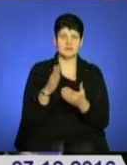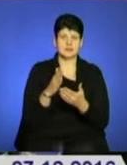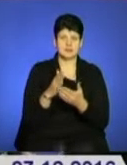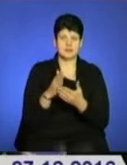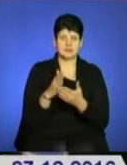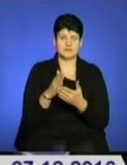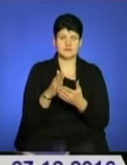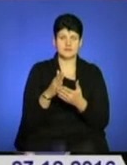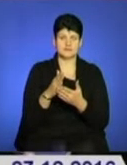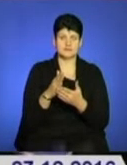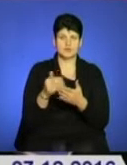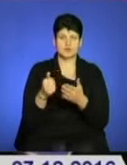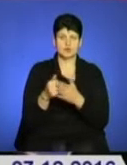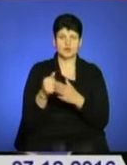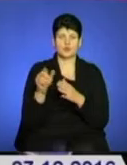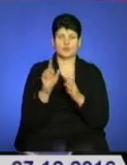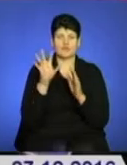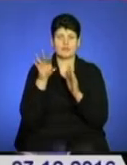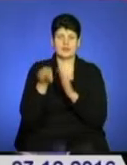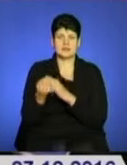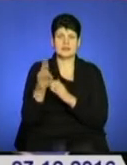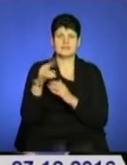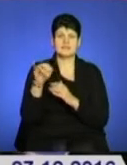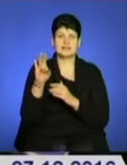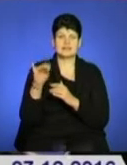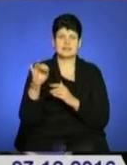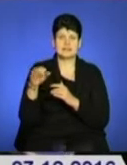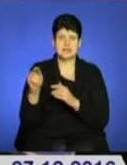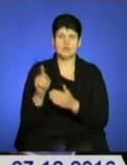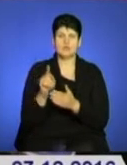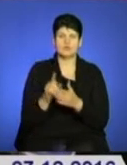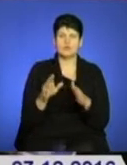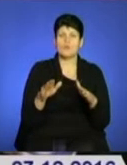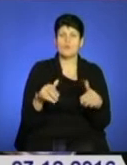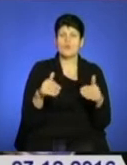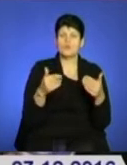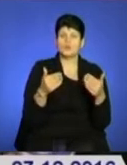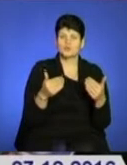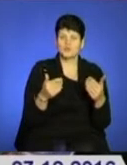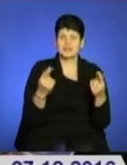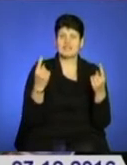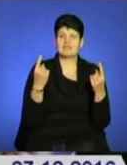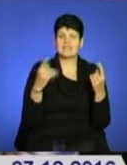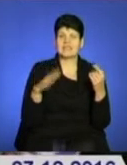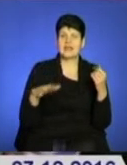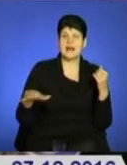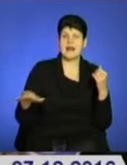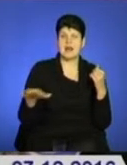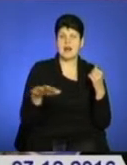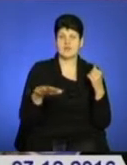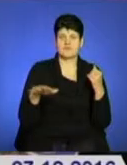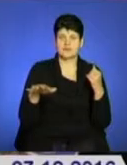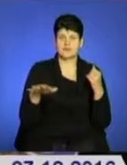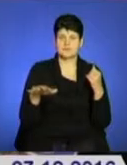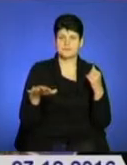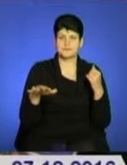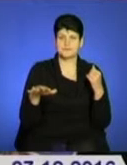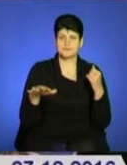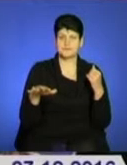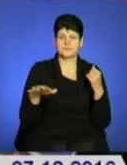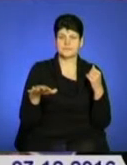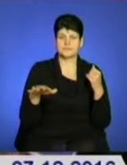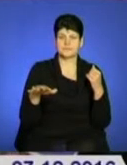яка йде до Дністра. Обов'язково ми пропонуємо на великій галявині, великій